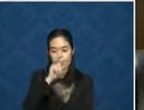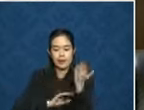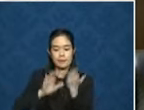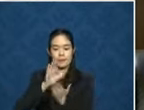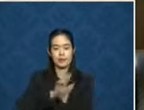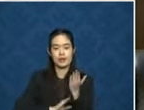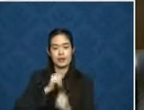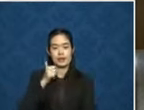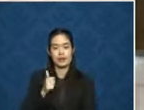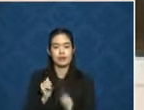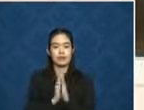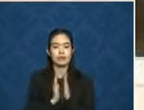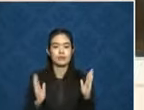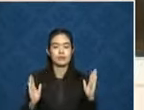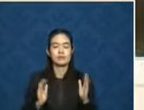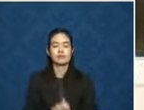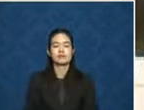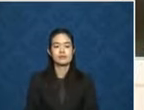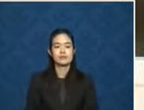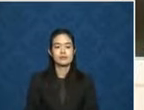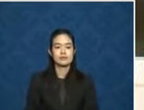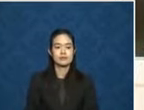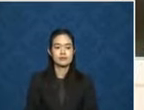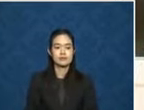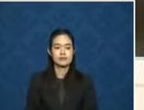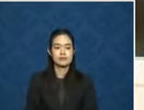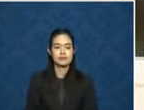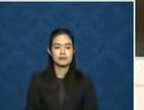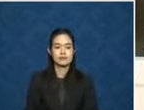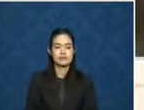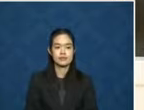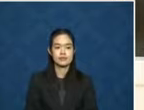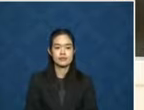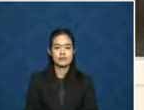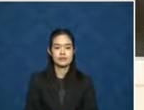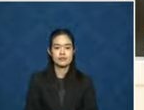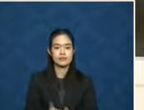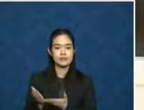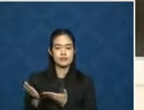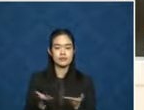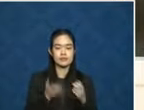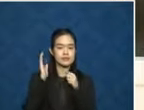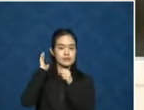ครับท่านประธานครับ ขอบคุณครับเชิญท่านธัญธรธนินทร์วัฒนาธรครับ